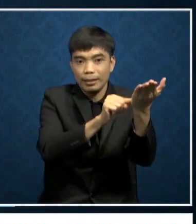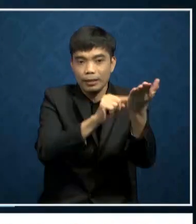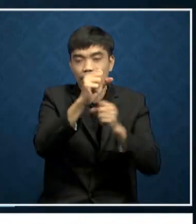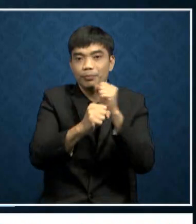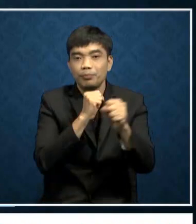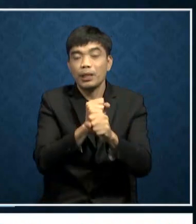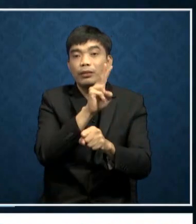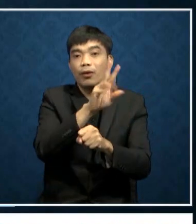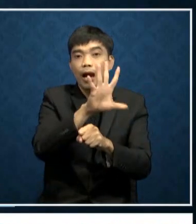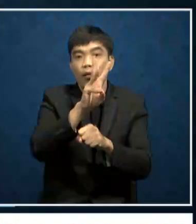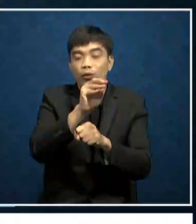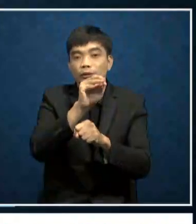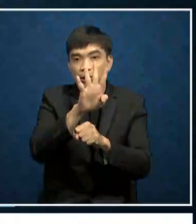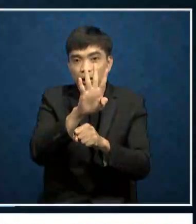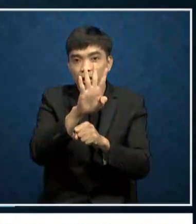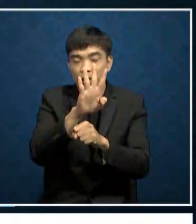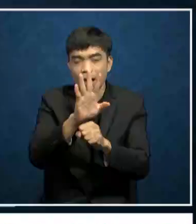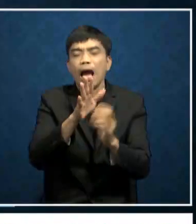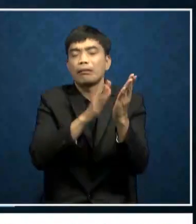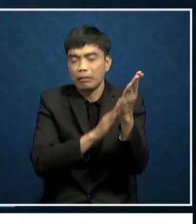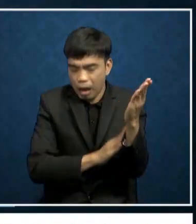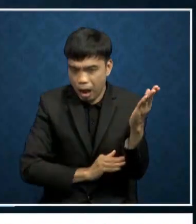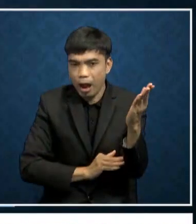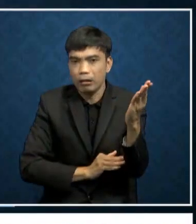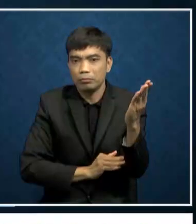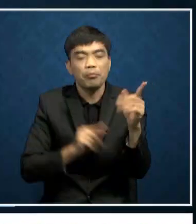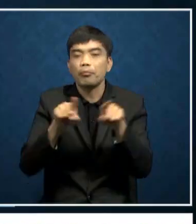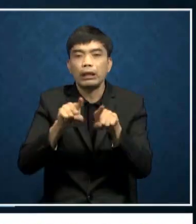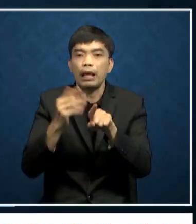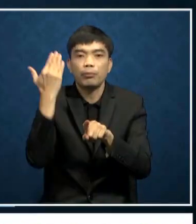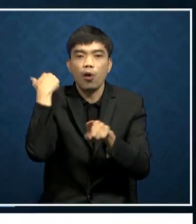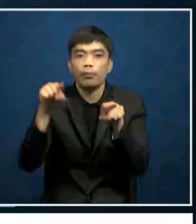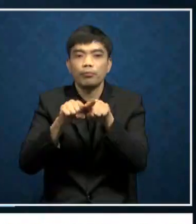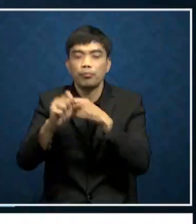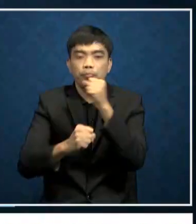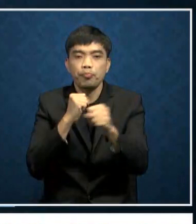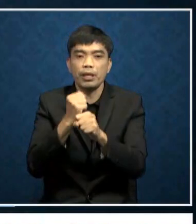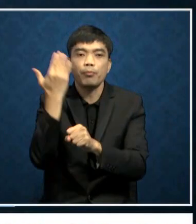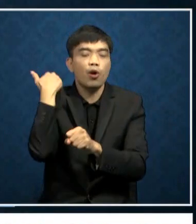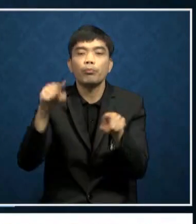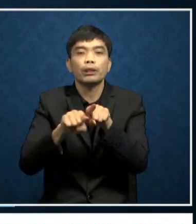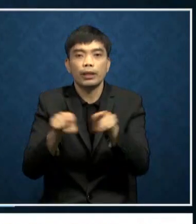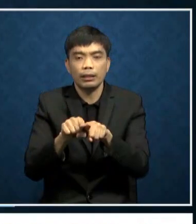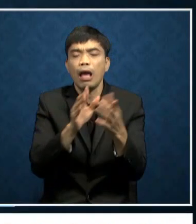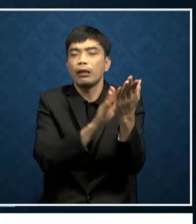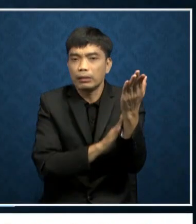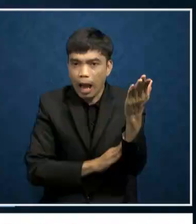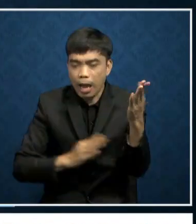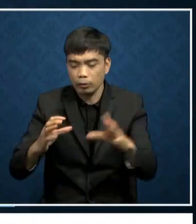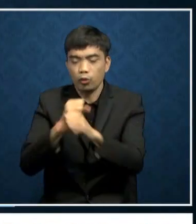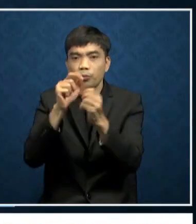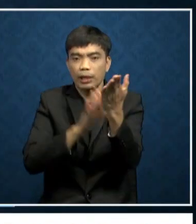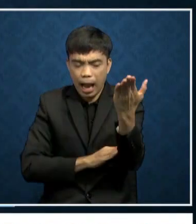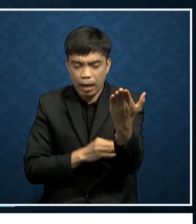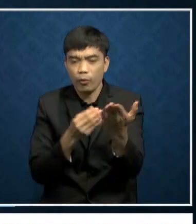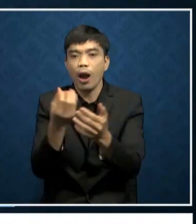ประมาณ 2564ยังคงมีความล่าช้าเช่นเดียวกับปีก่อนทำให้การพิจารณาข้อสังเกตข้อเสนอ